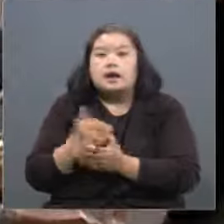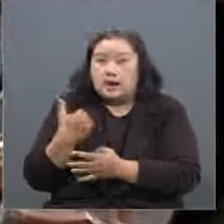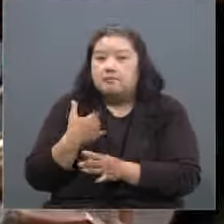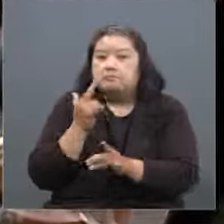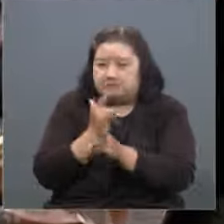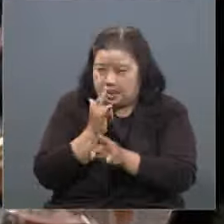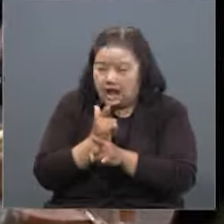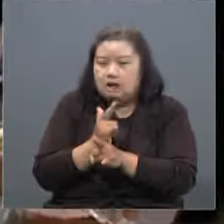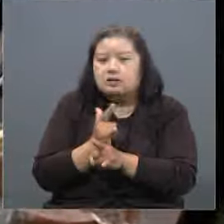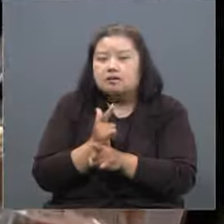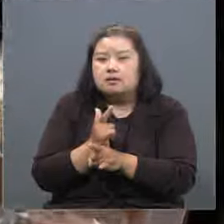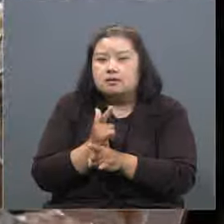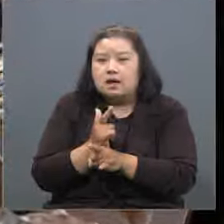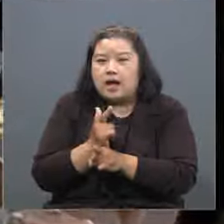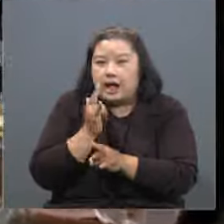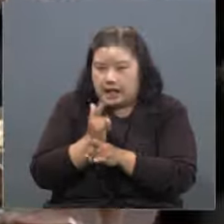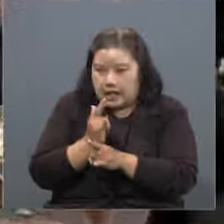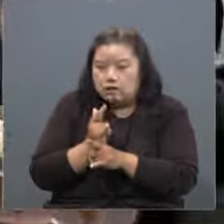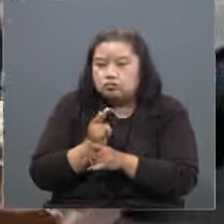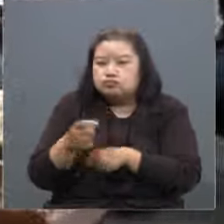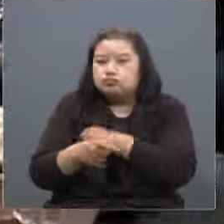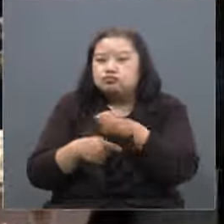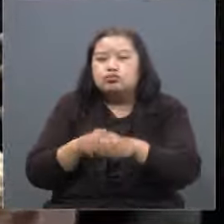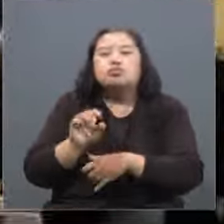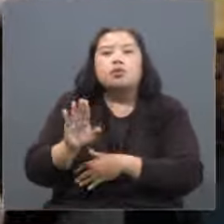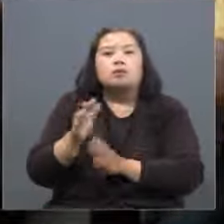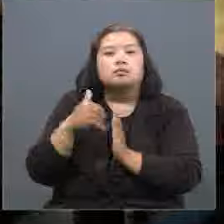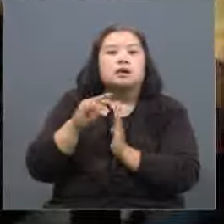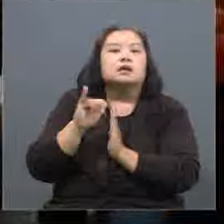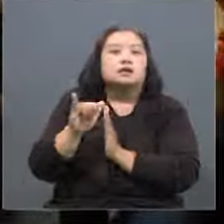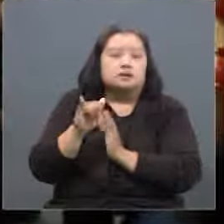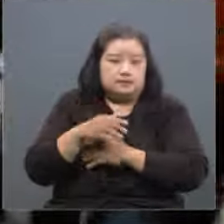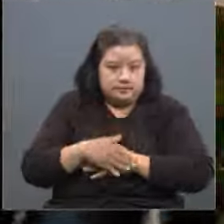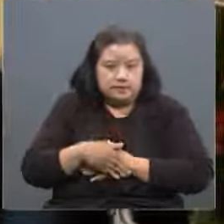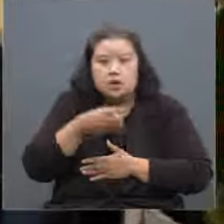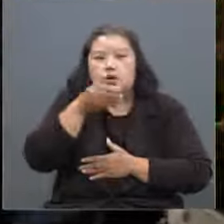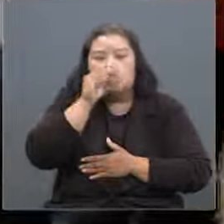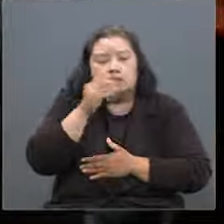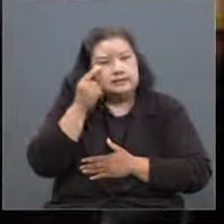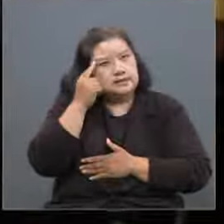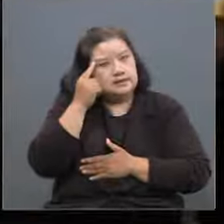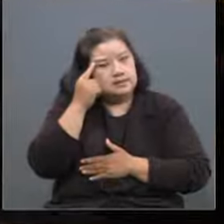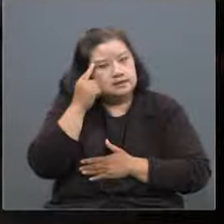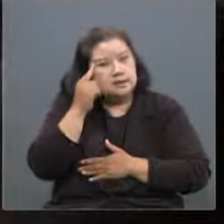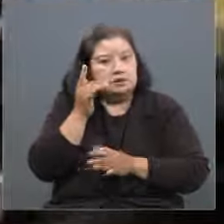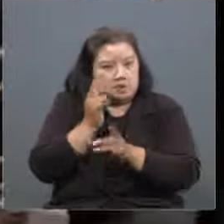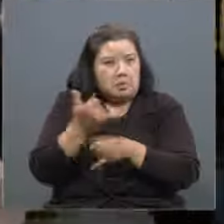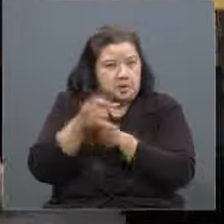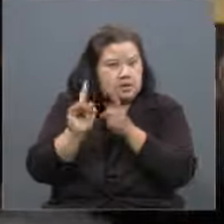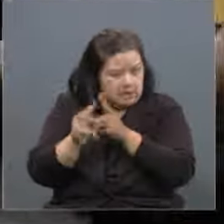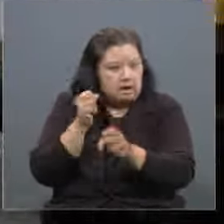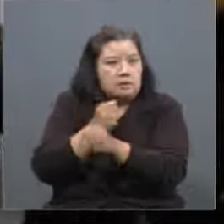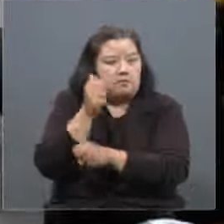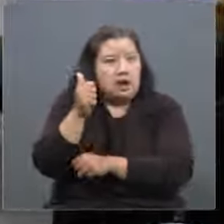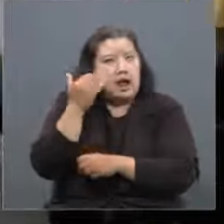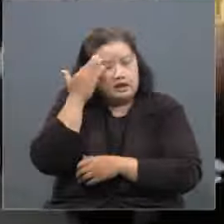พื้นเมืองก็มีโอกาสได้ไปชิมมาเหมือนกันนะคะเอารสชาตินี่สู้สุราต่างชาติได้ไม่